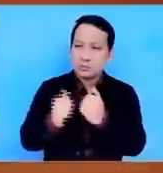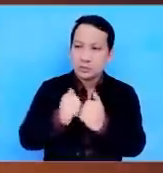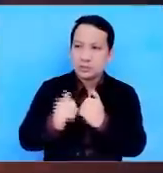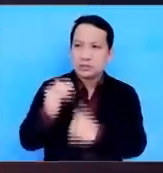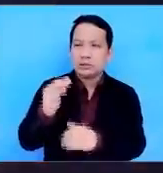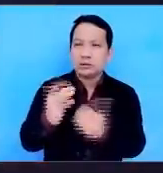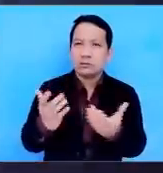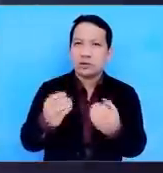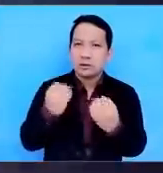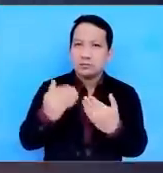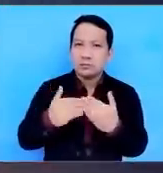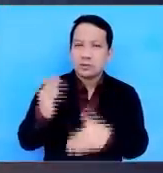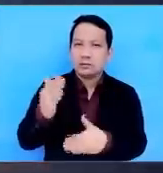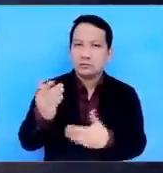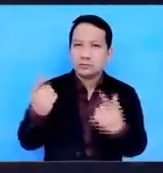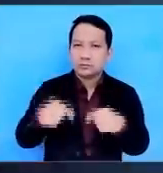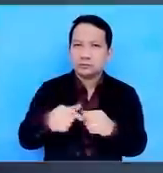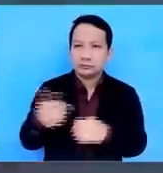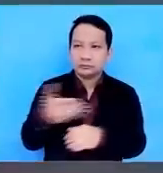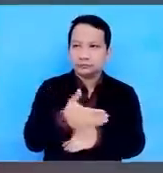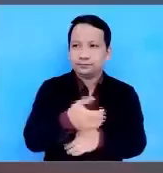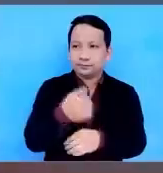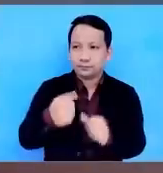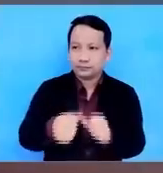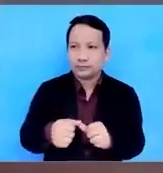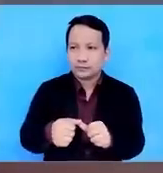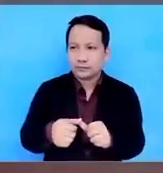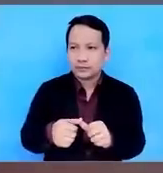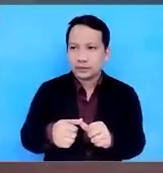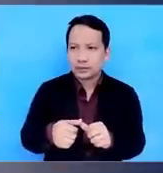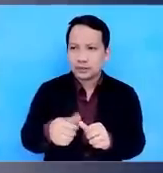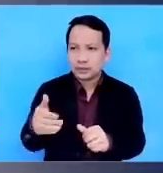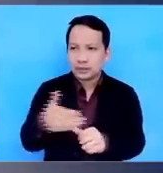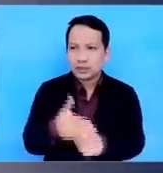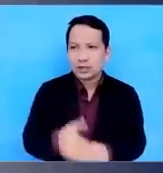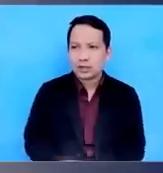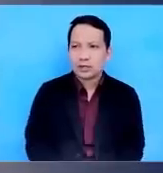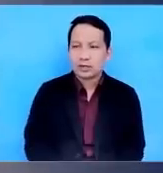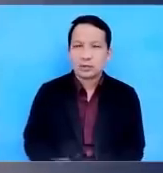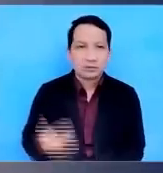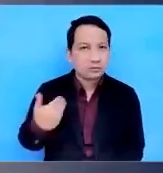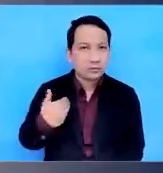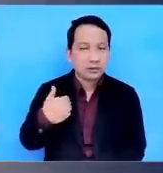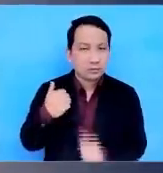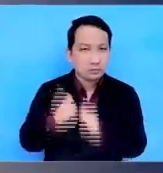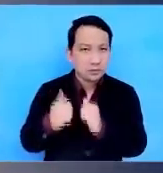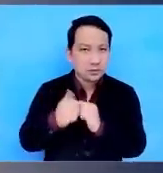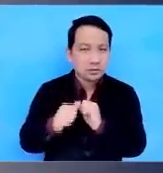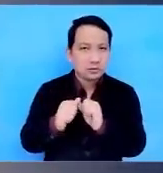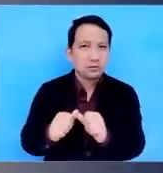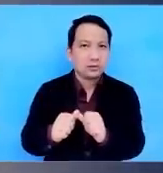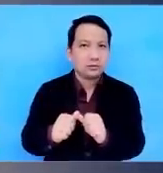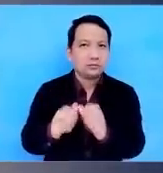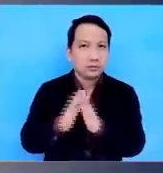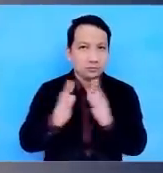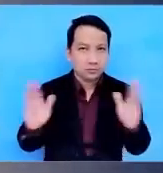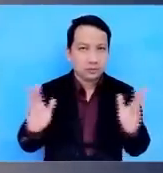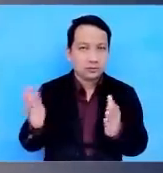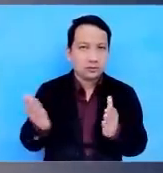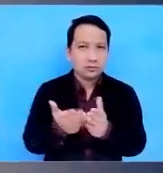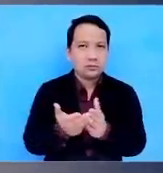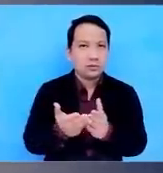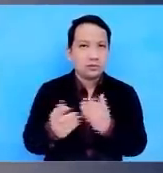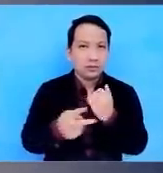mas marami ang tsansang makapanghuli sila ng ganitong uri ng isda. Pero hindi raw ibig sabihin yan ay malaki rin ang kanilang